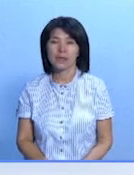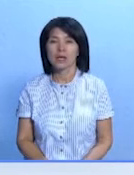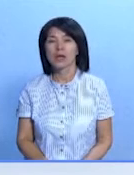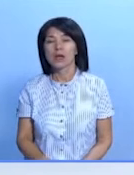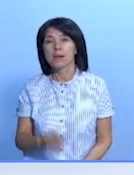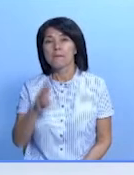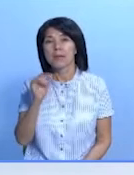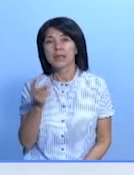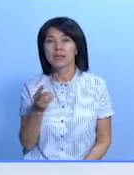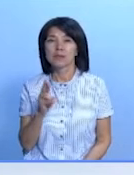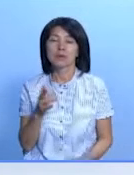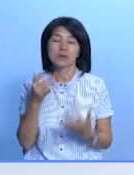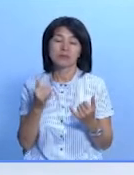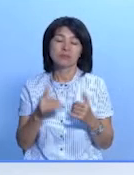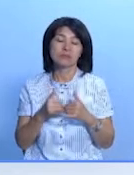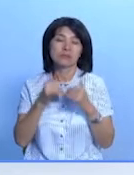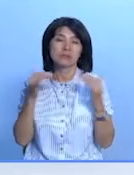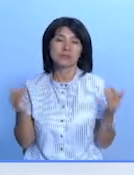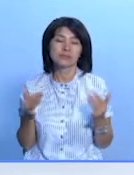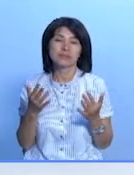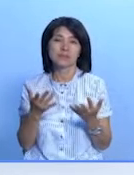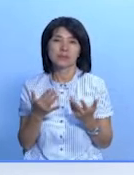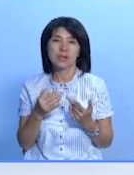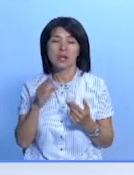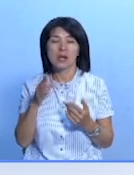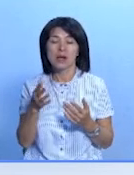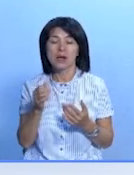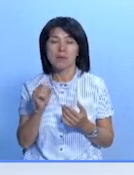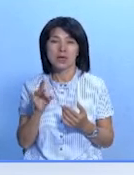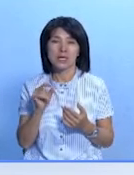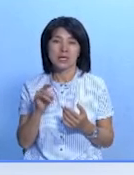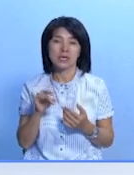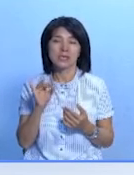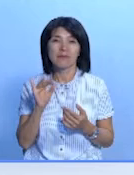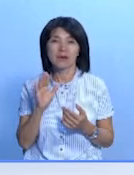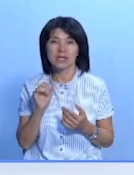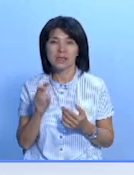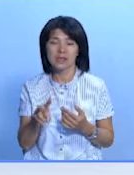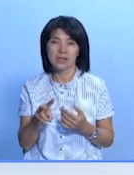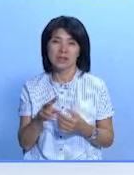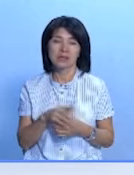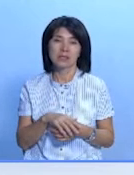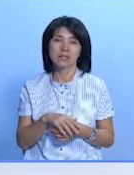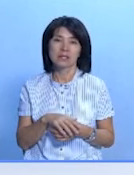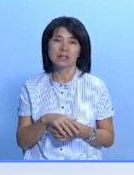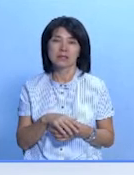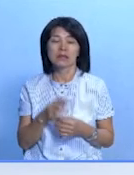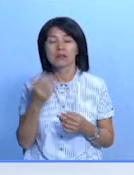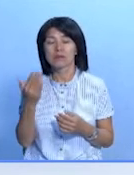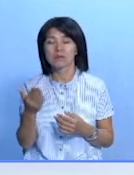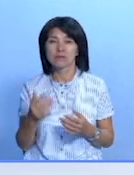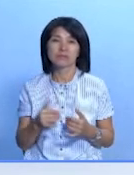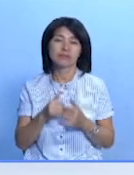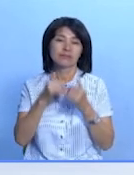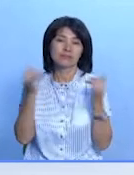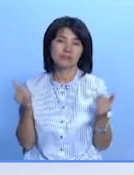период пандемии, к сожалению, широкое применение получили аппараты искусственной вентиляции легких ИВЛ. Увы, их потребность